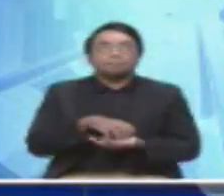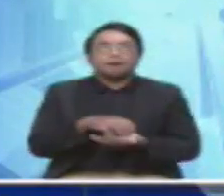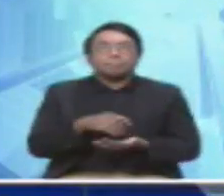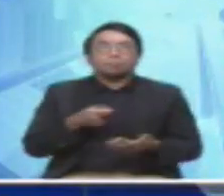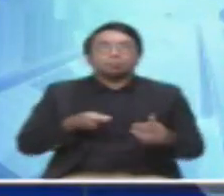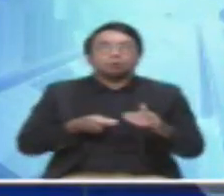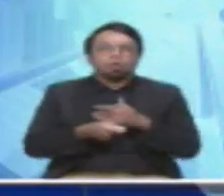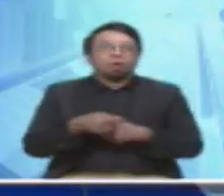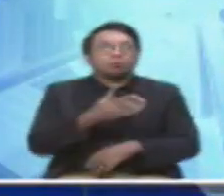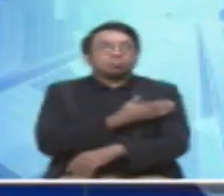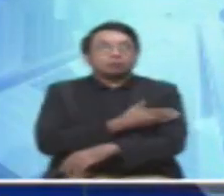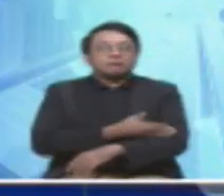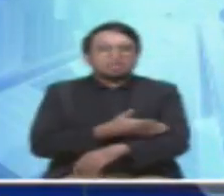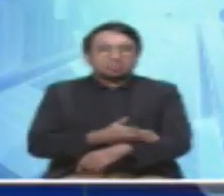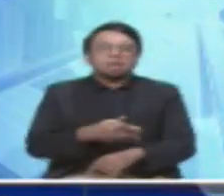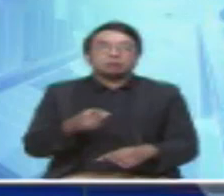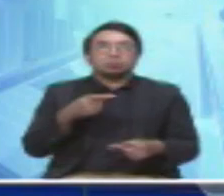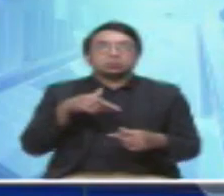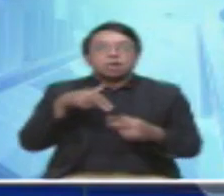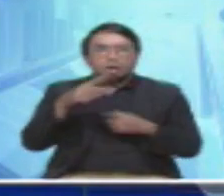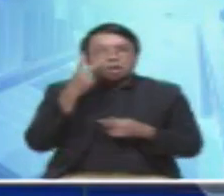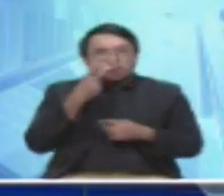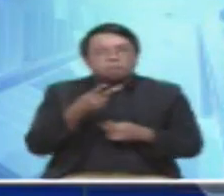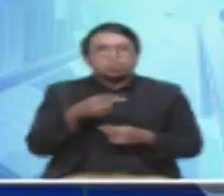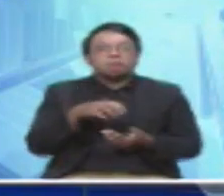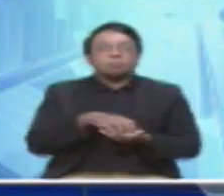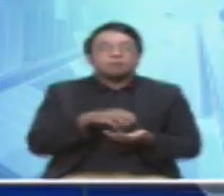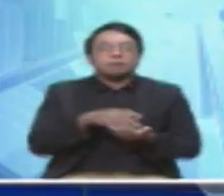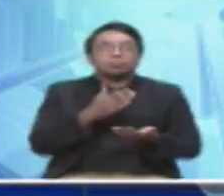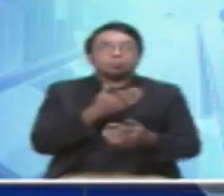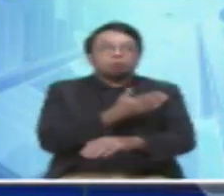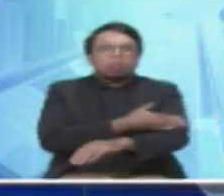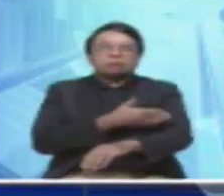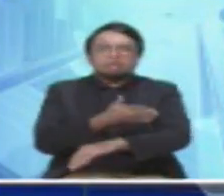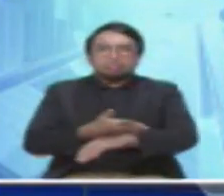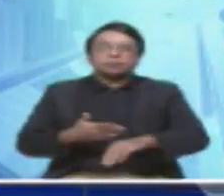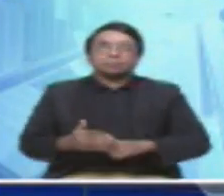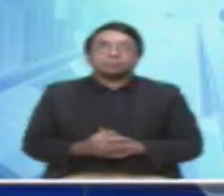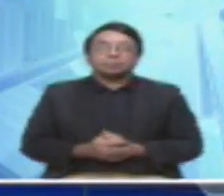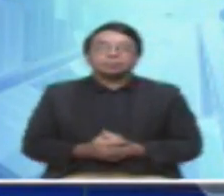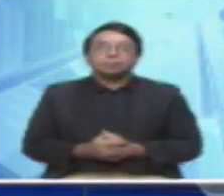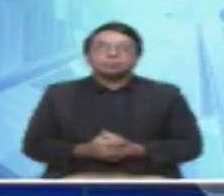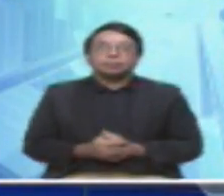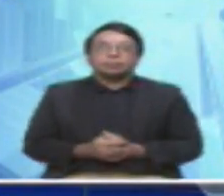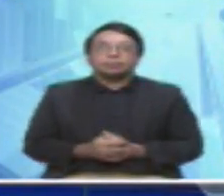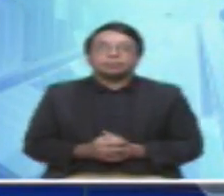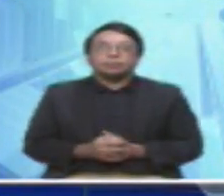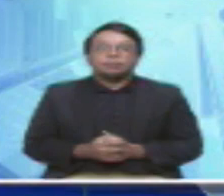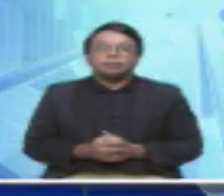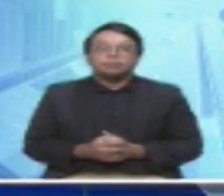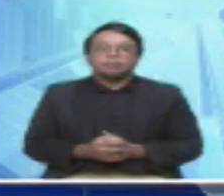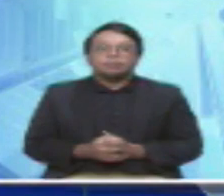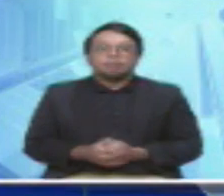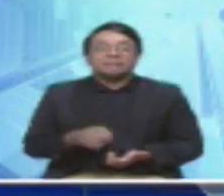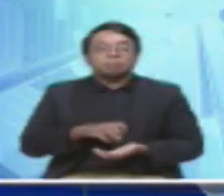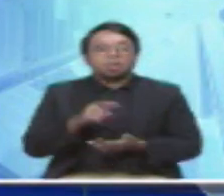menuruni jurang-jurang yang ada di sekitar lokasi. Kontur wilayah yang berbukitan dan berada di